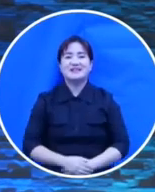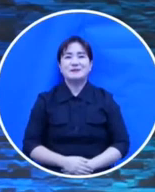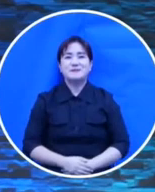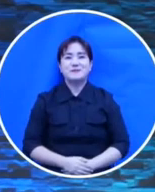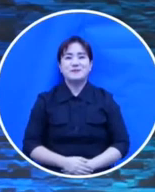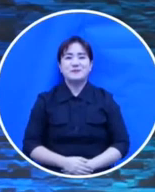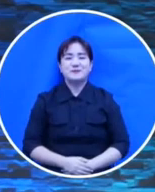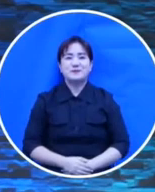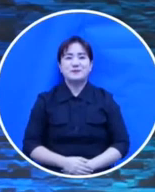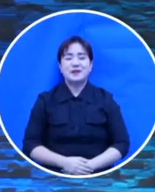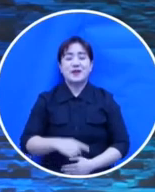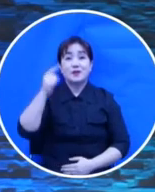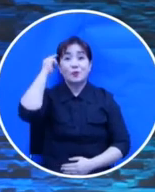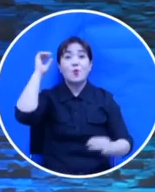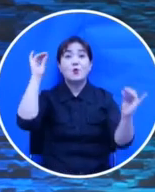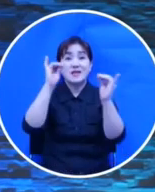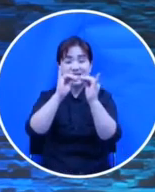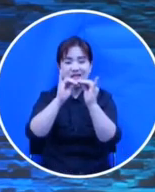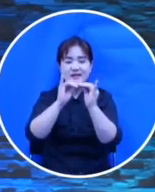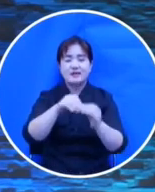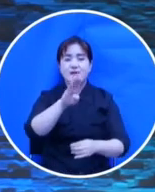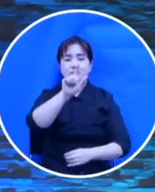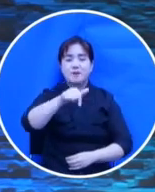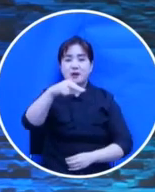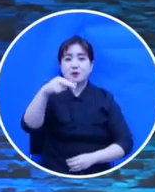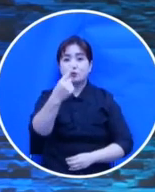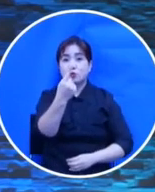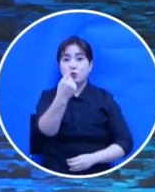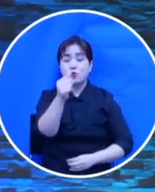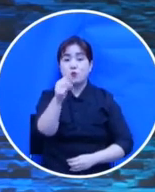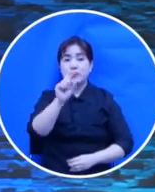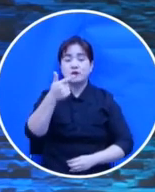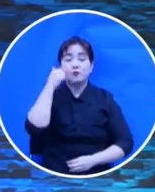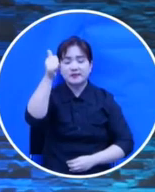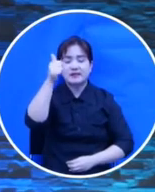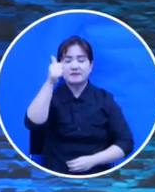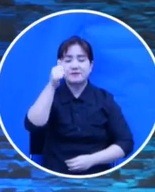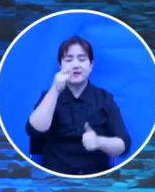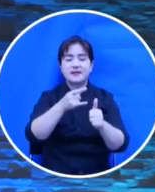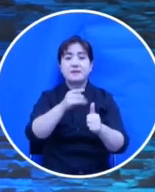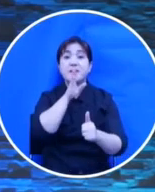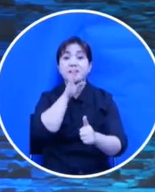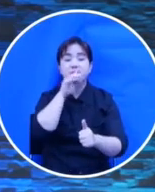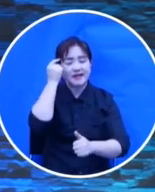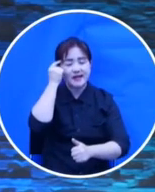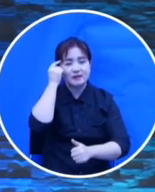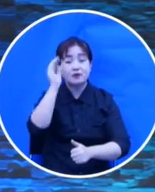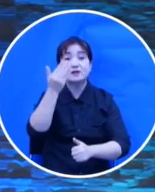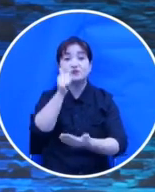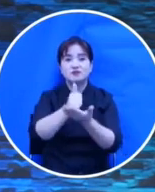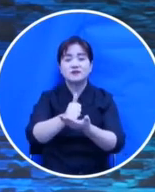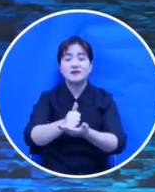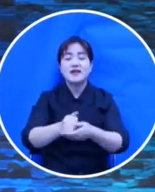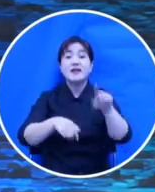예? 동의한 박도현 목사님이 제안한 안에 찬성하신 분 1번을 눌러주십시오. 아니면은